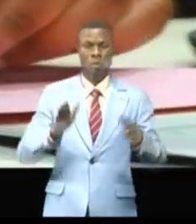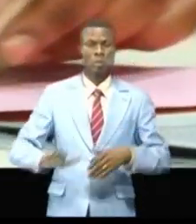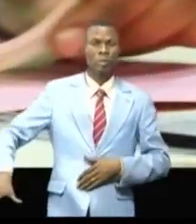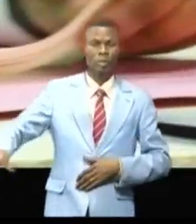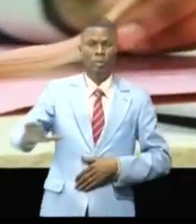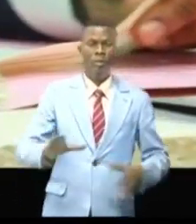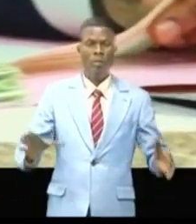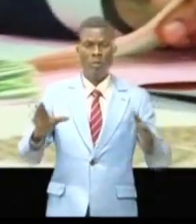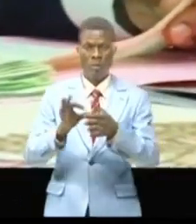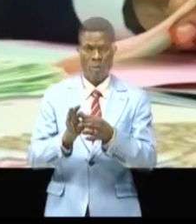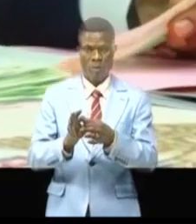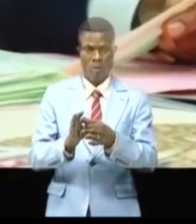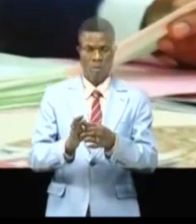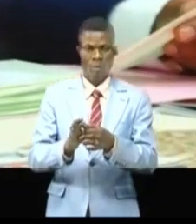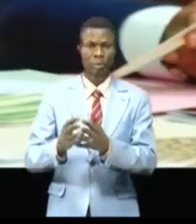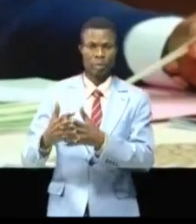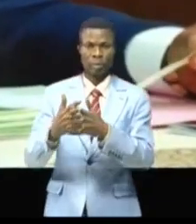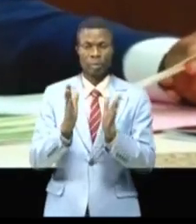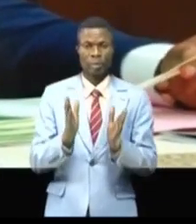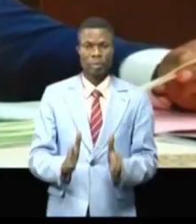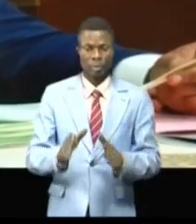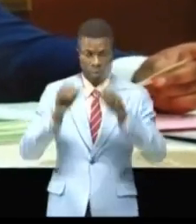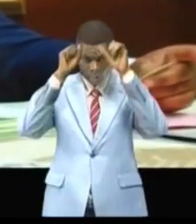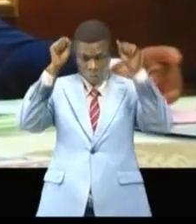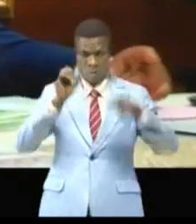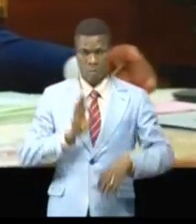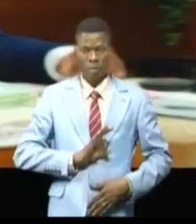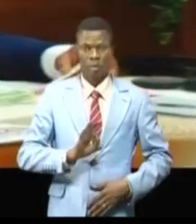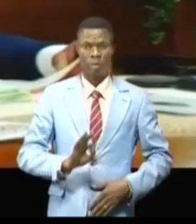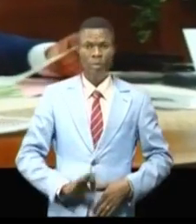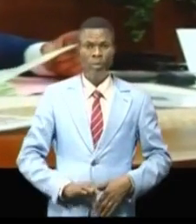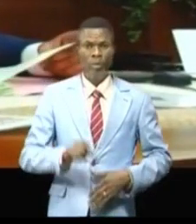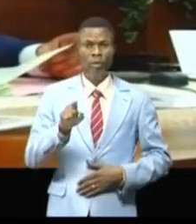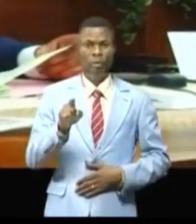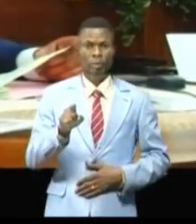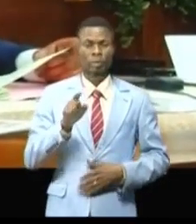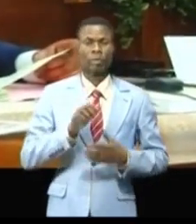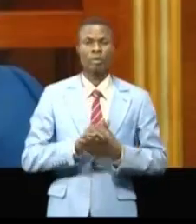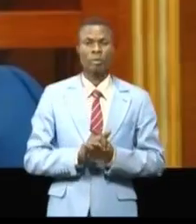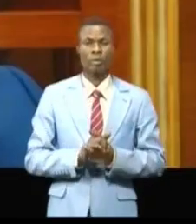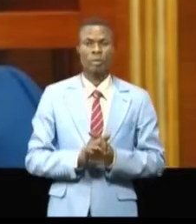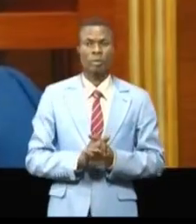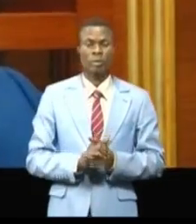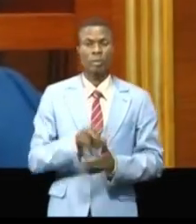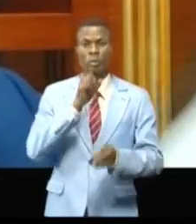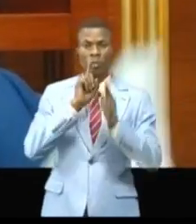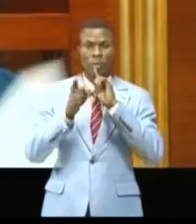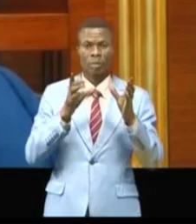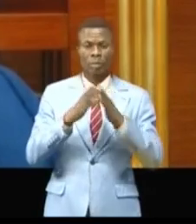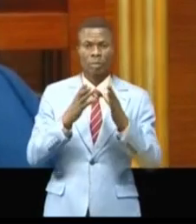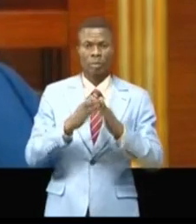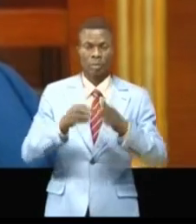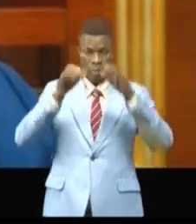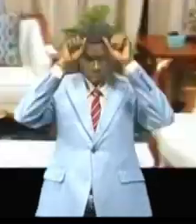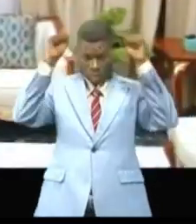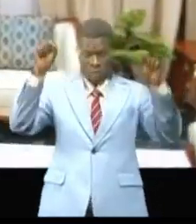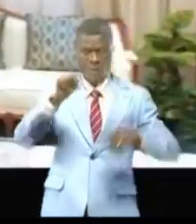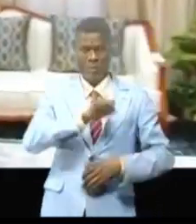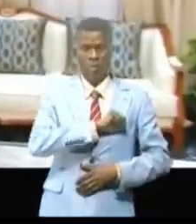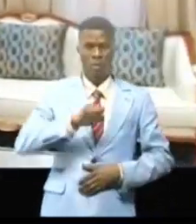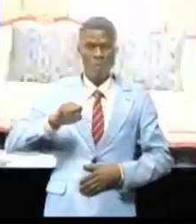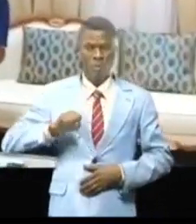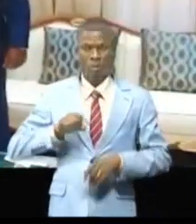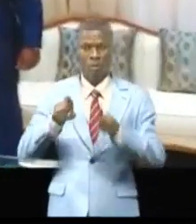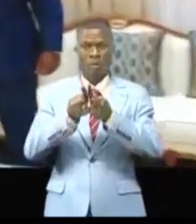Unies, le président de la République, chef de l'État, Félix-Antoine Tshisekedi Tshilombo, a échangé avec les présidents de l'Assemblée